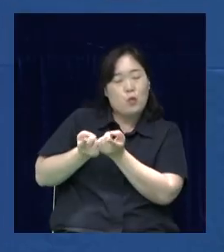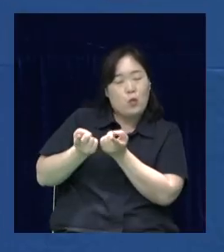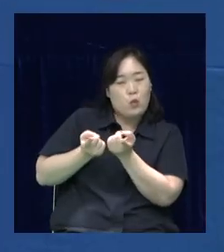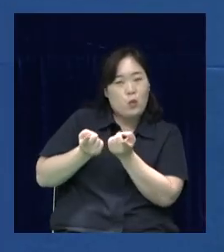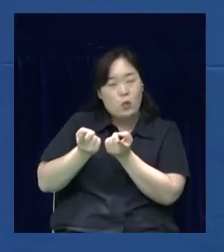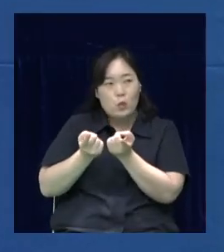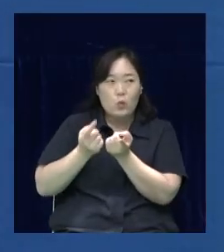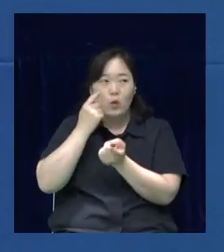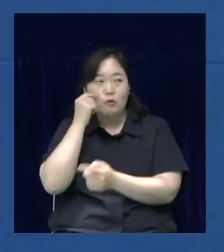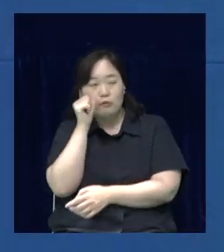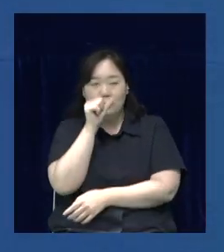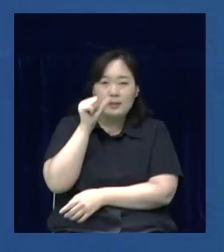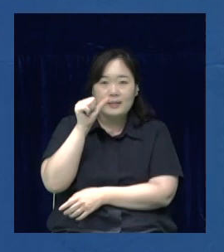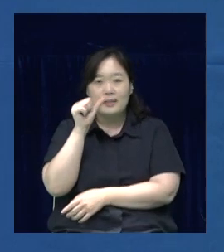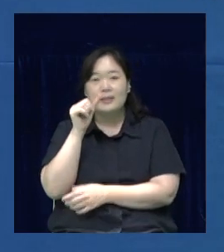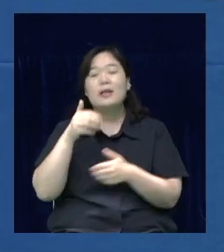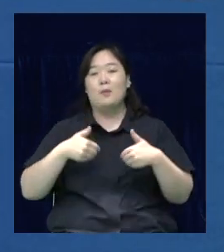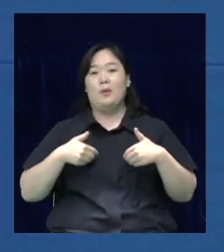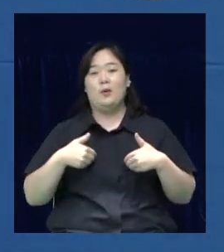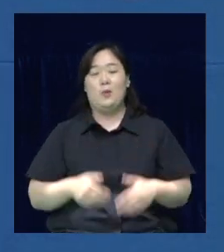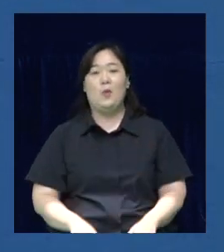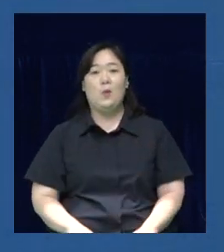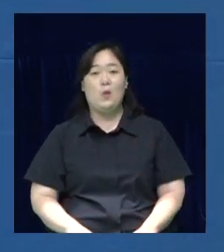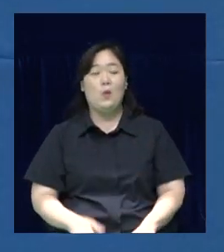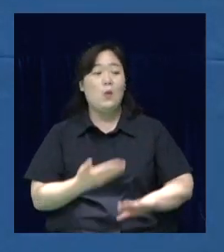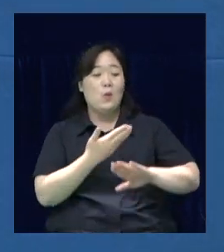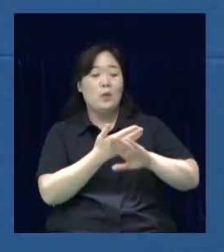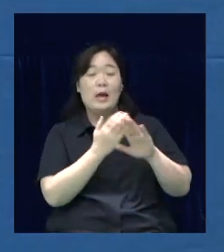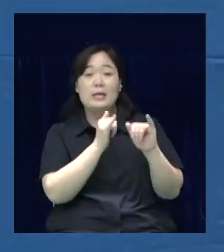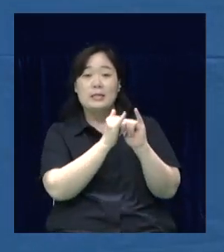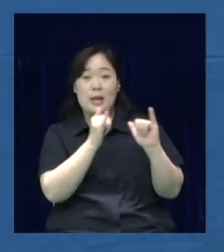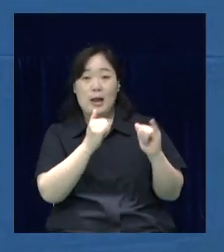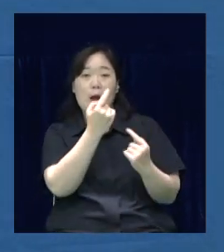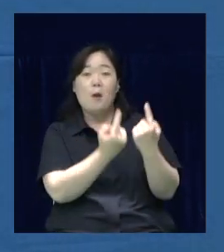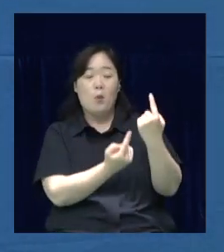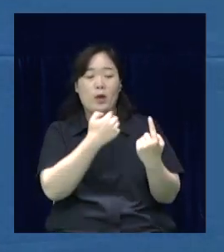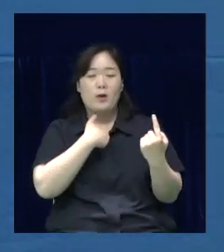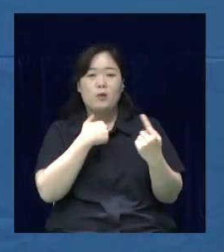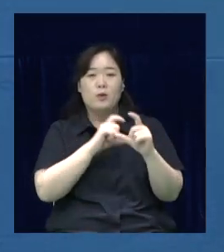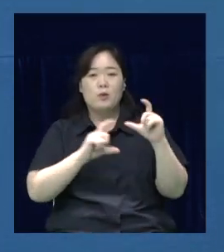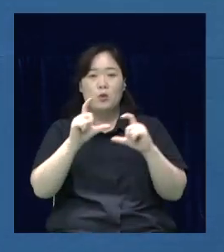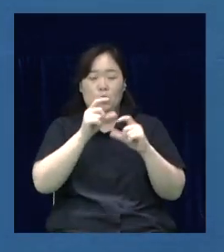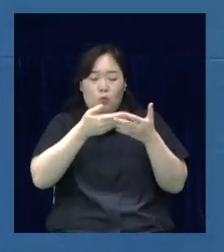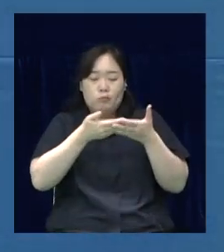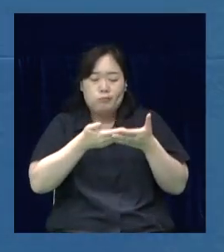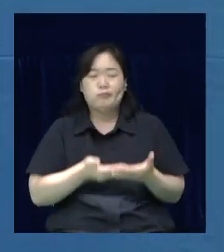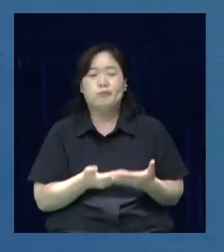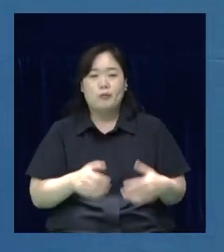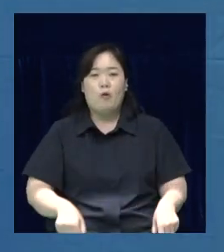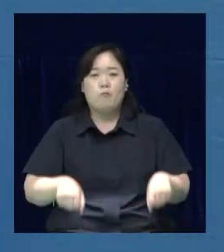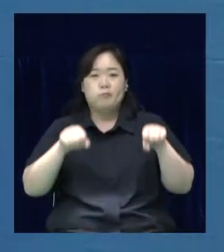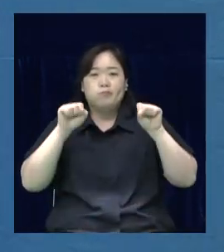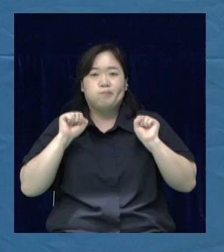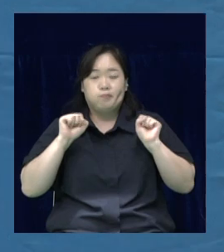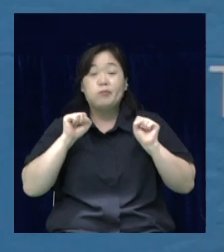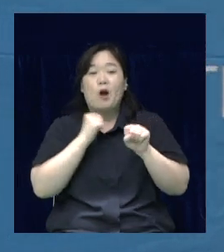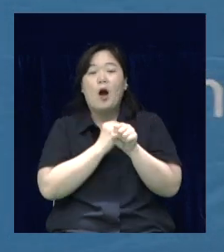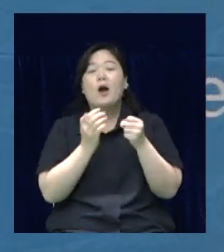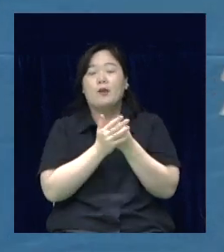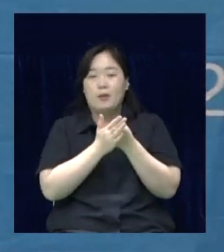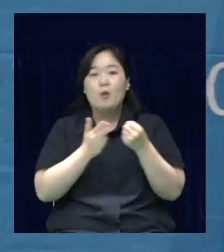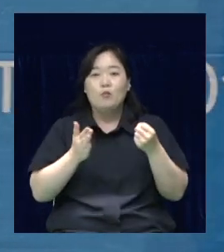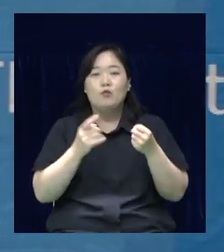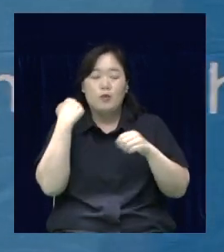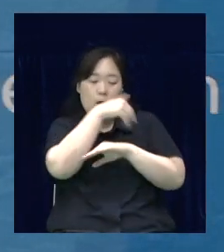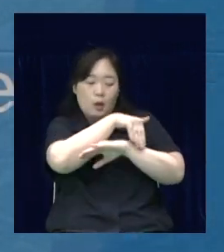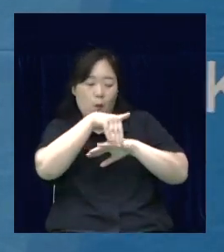네. 그러니까 단 1km라도 상대 선수보다 더 많이 들어야 어떤 승패가 좌우되기 때문에 네. 기록을 어떤 전략적으로 잘 배치하는 것이